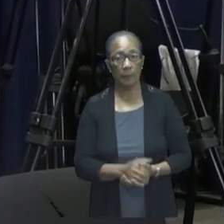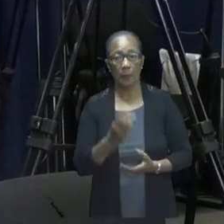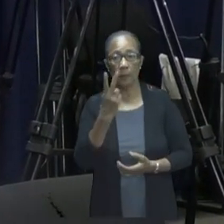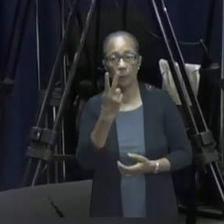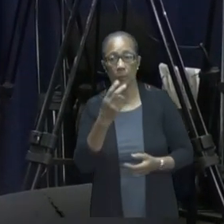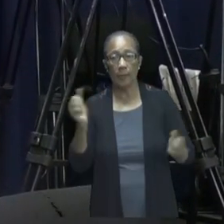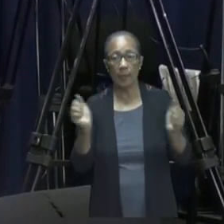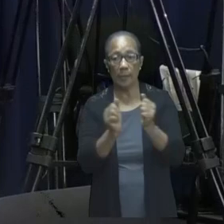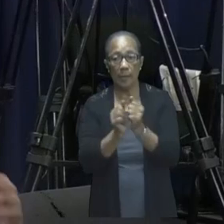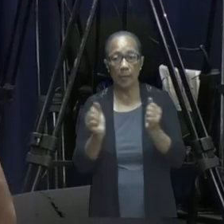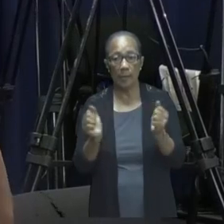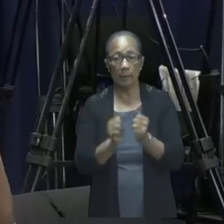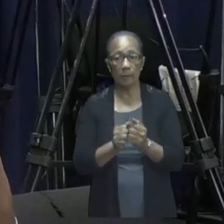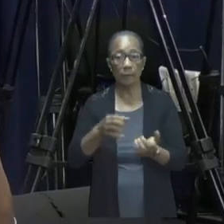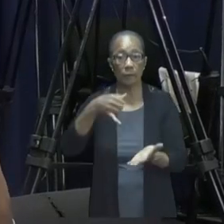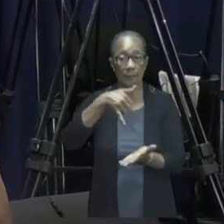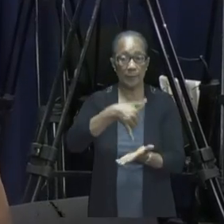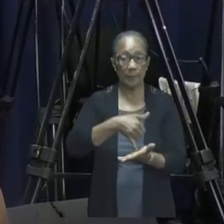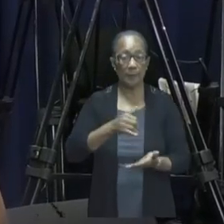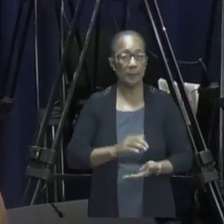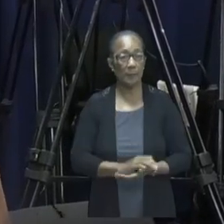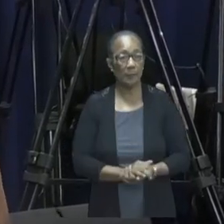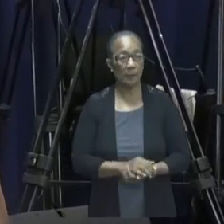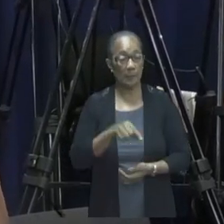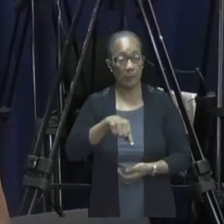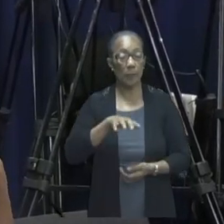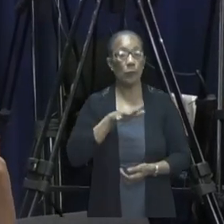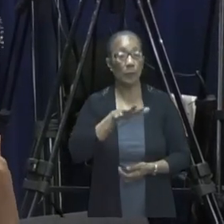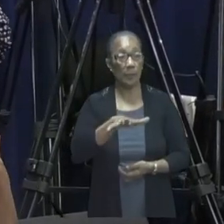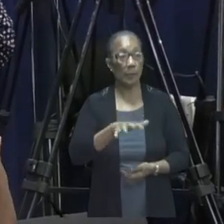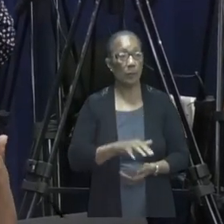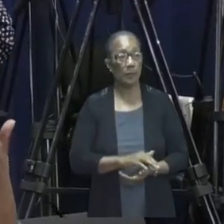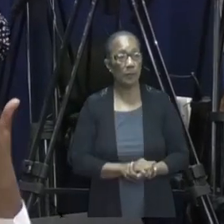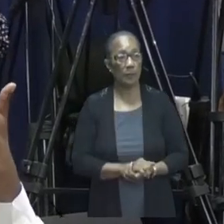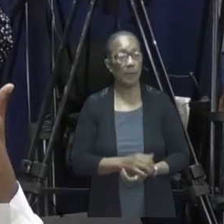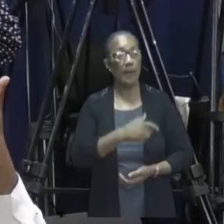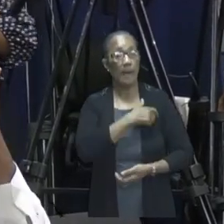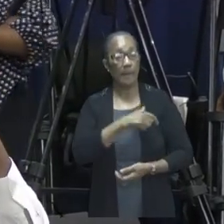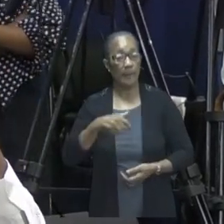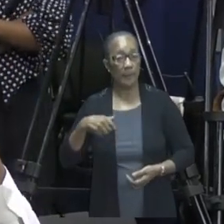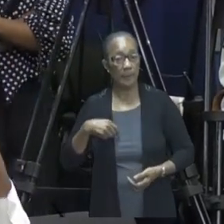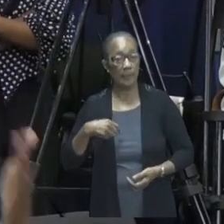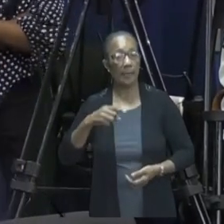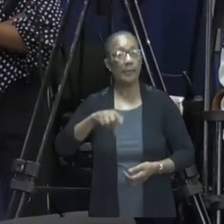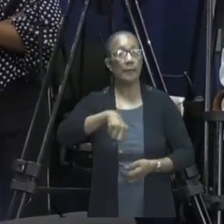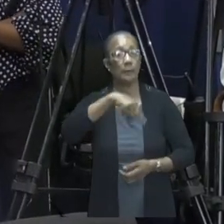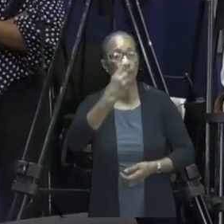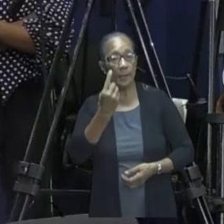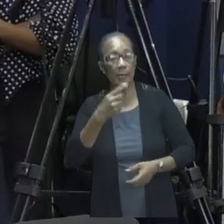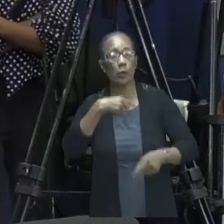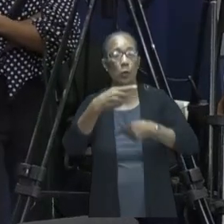jaren verkiezingen daarvoor zijn we hier president in het meerjaren ontwikkelingsplan